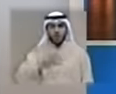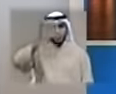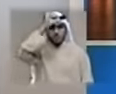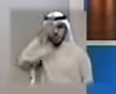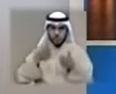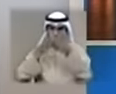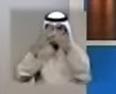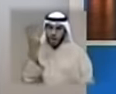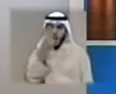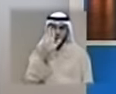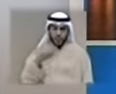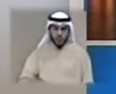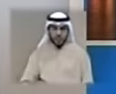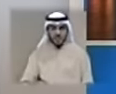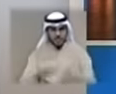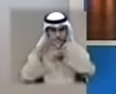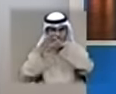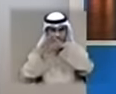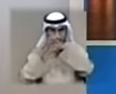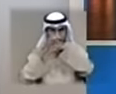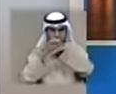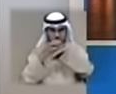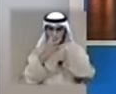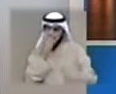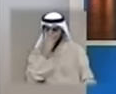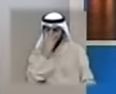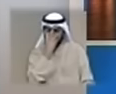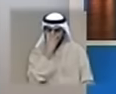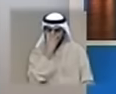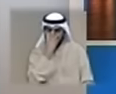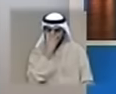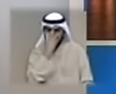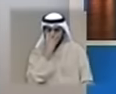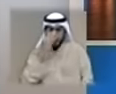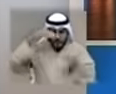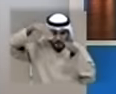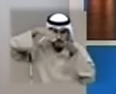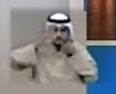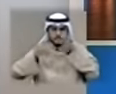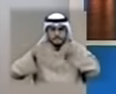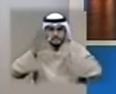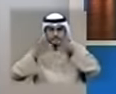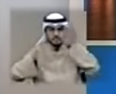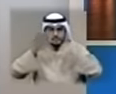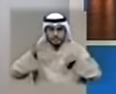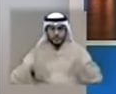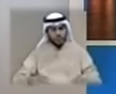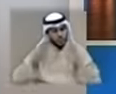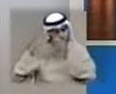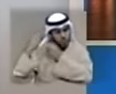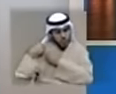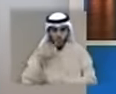الأخوة المجتهدين فريق القوس الكويتي واللي يقدمون خدمات جليلة للوطن الله يعطيهم